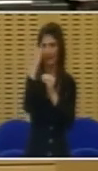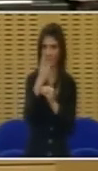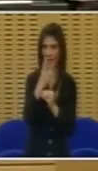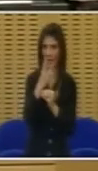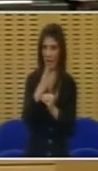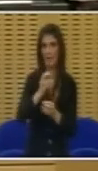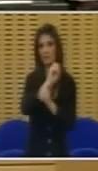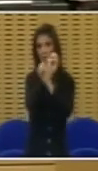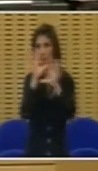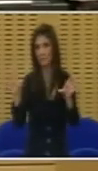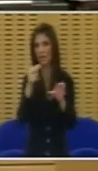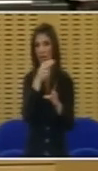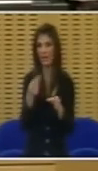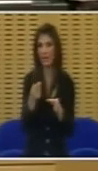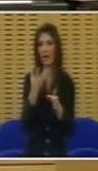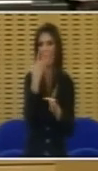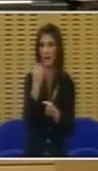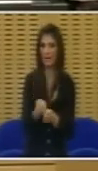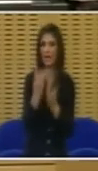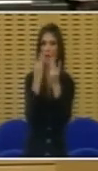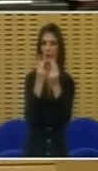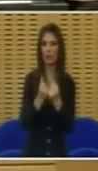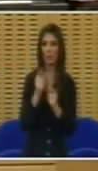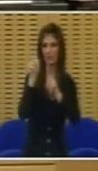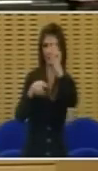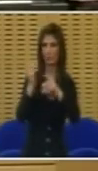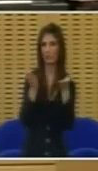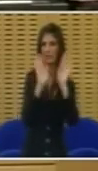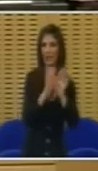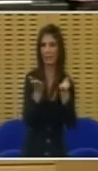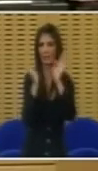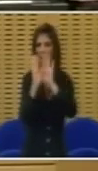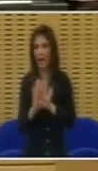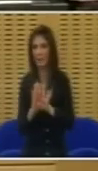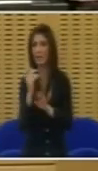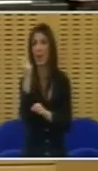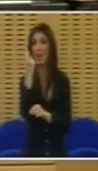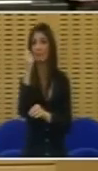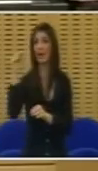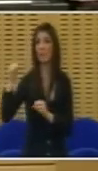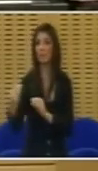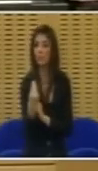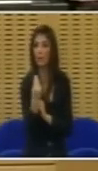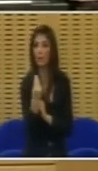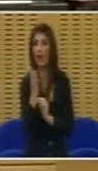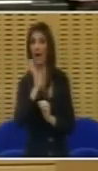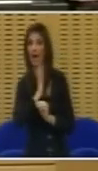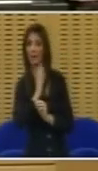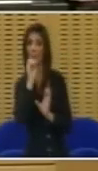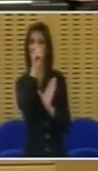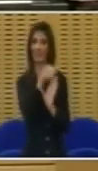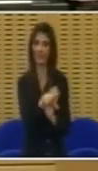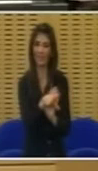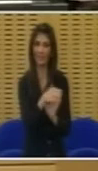περιπτώσεις συγκεκαλυμμένης χρηματοδότησης προς τη ΜΙΚ, η οποία γινόταν από τα χρήματα των καταθετών και των κατόχων